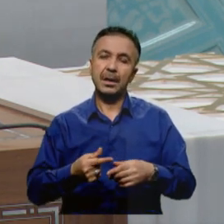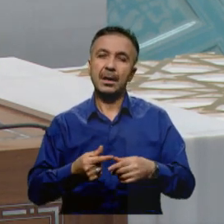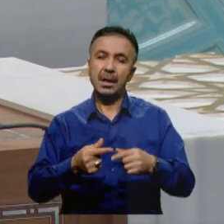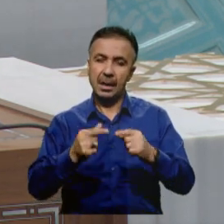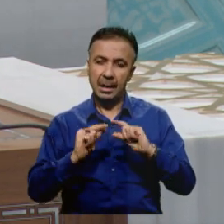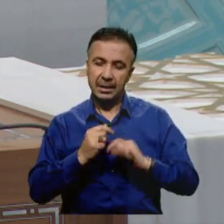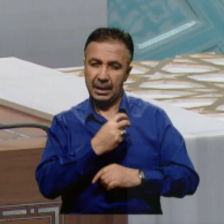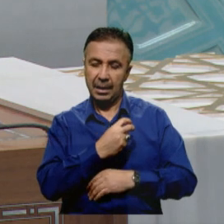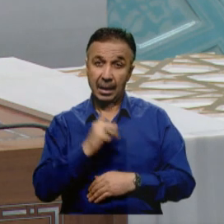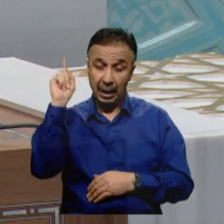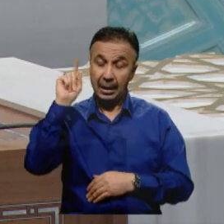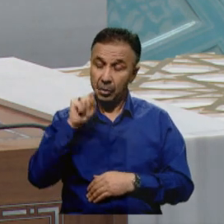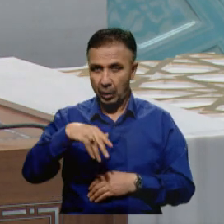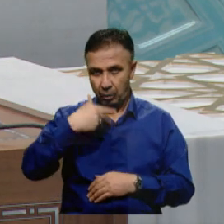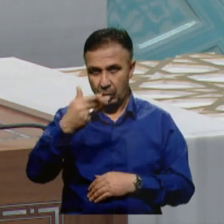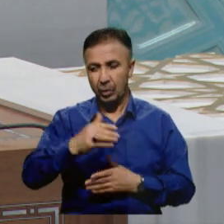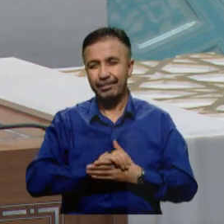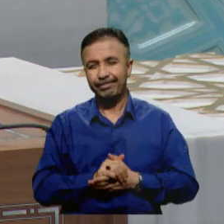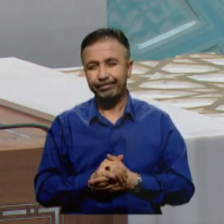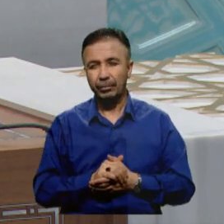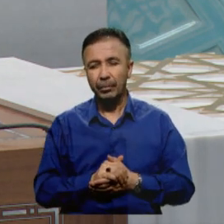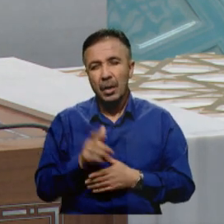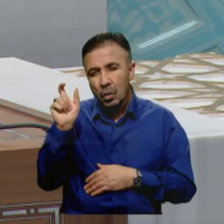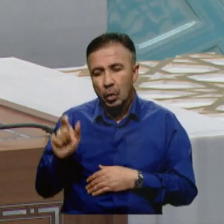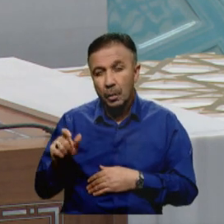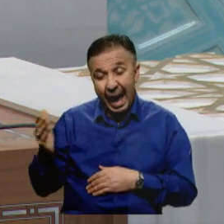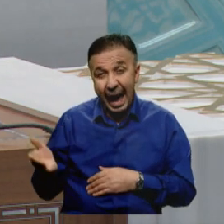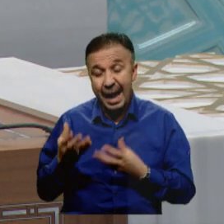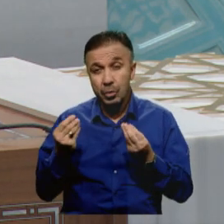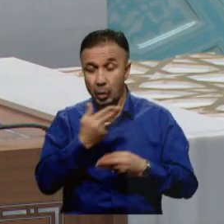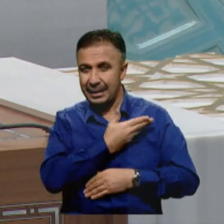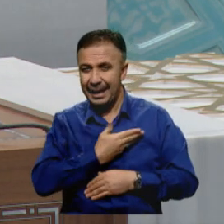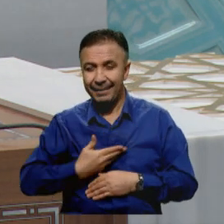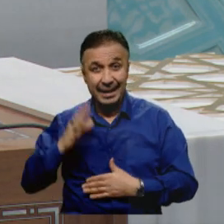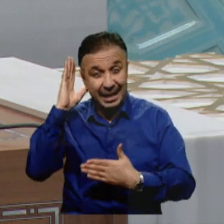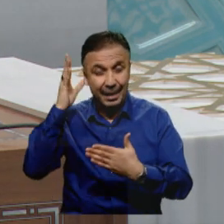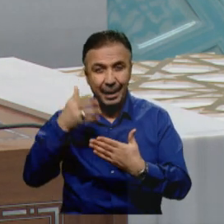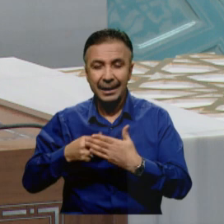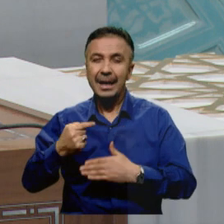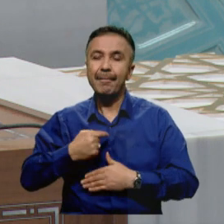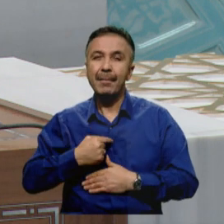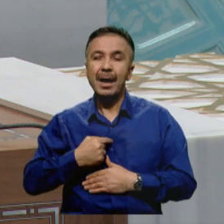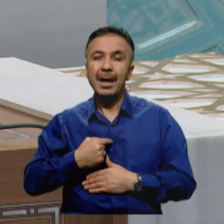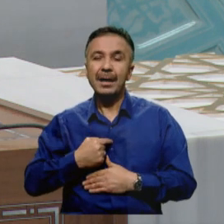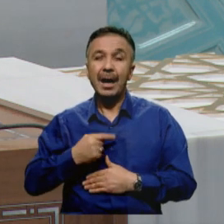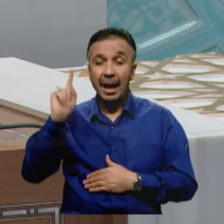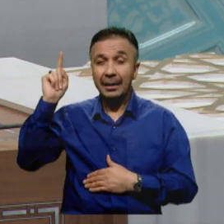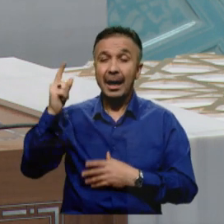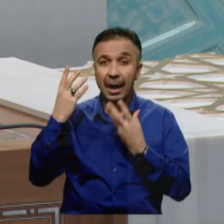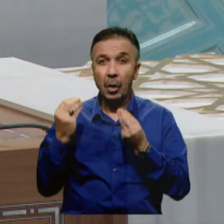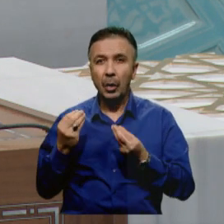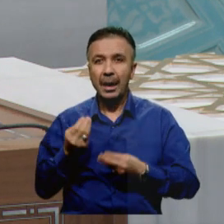yine Rabbimiz buyuruyor ki, kulumun en çok sevdiğim ibadeti bana olan ihlas ve